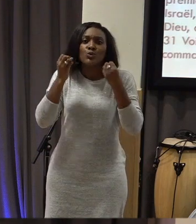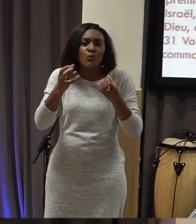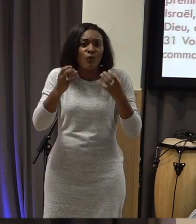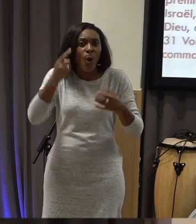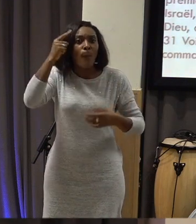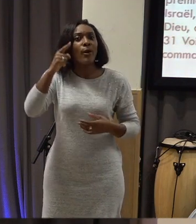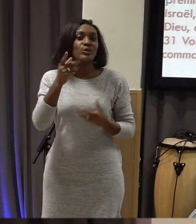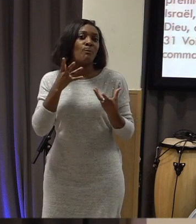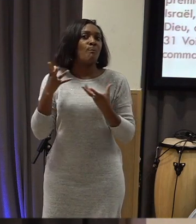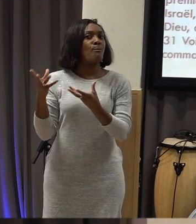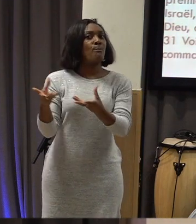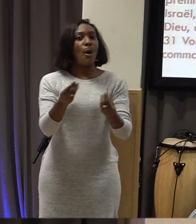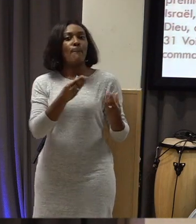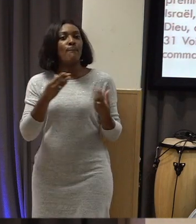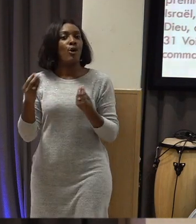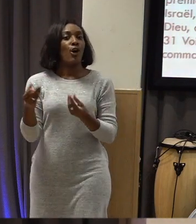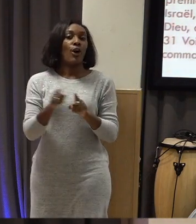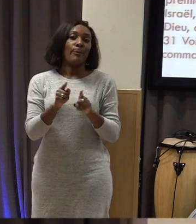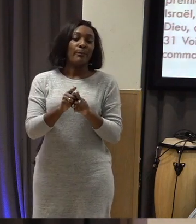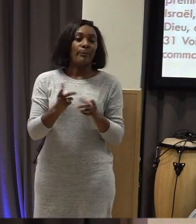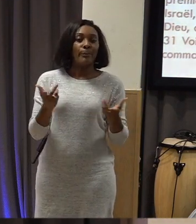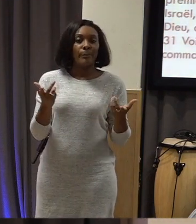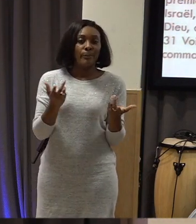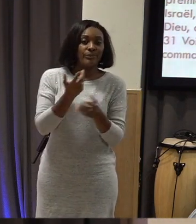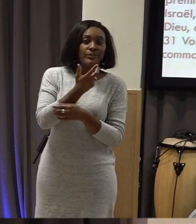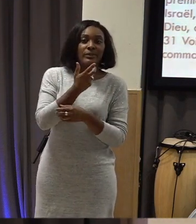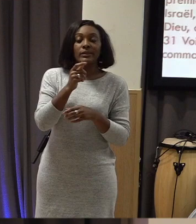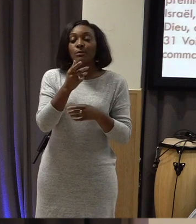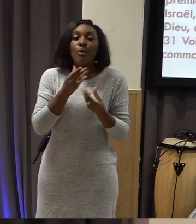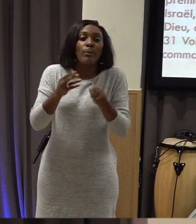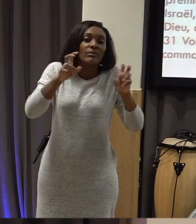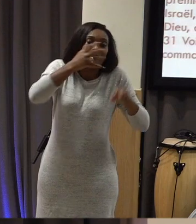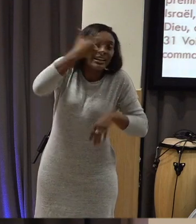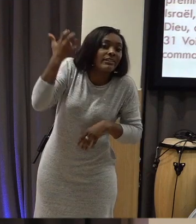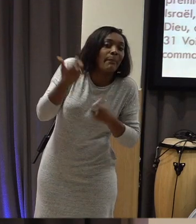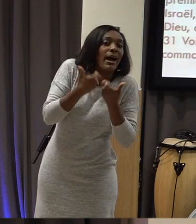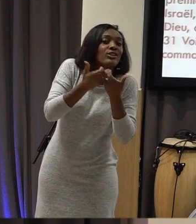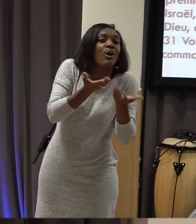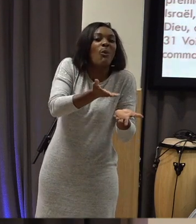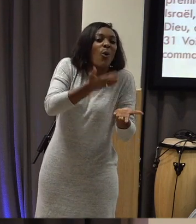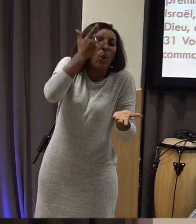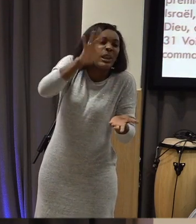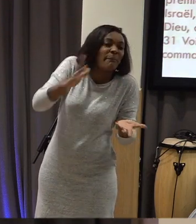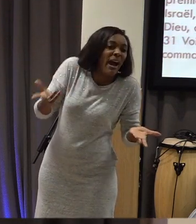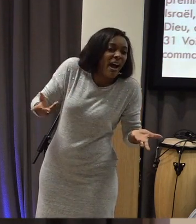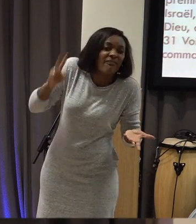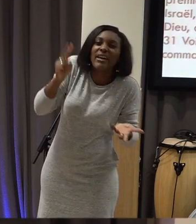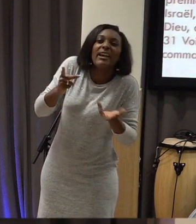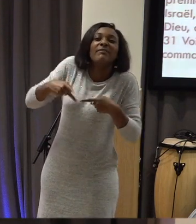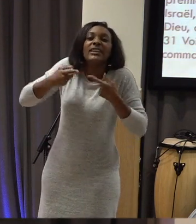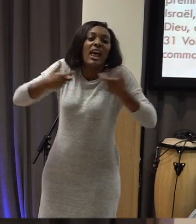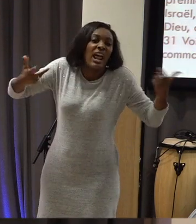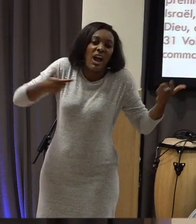peuples, entre guillemets, qui sont jugés primitifs, qui ont des idoles. Mais nous, peuple de